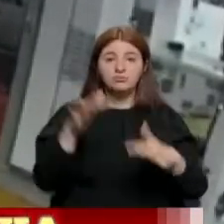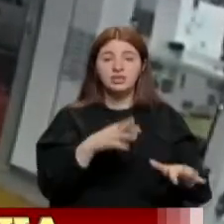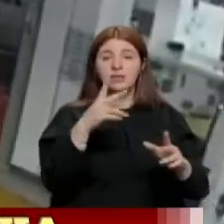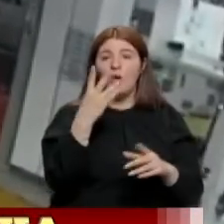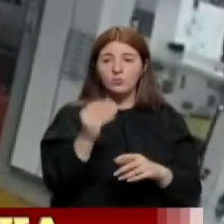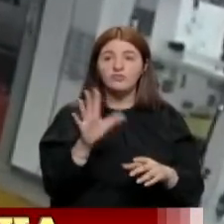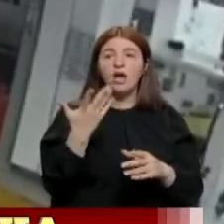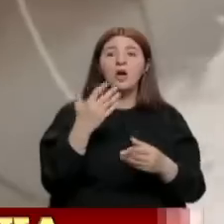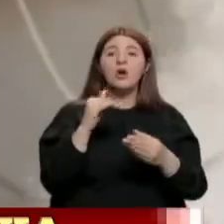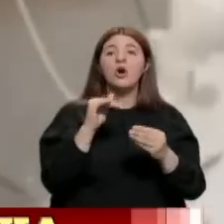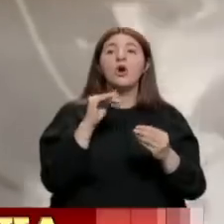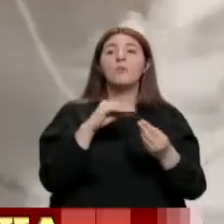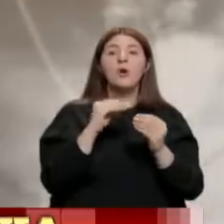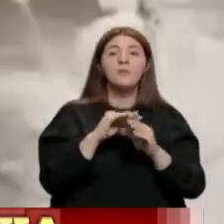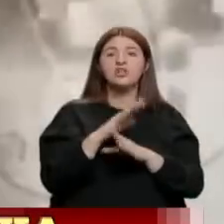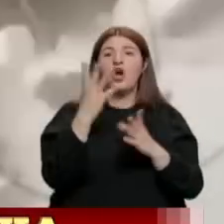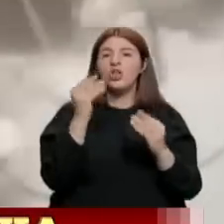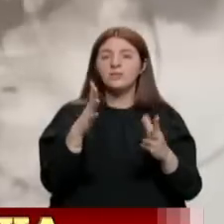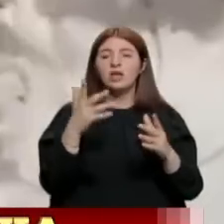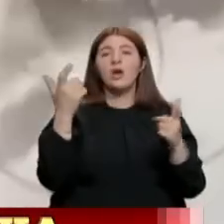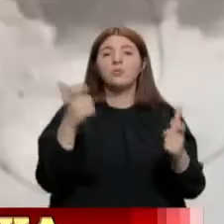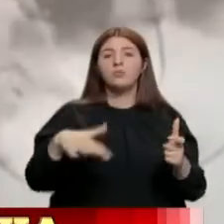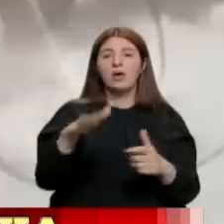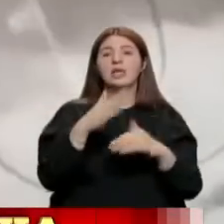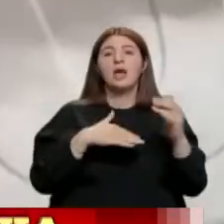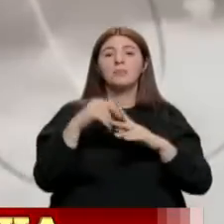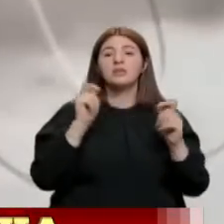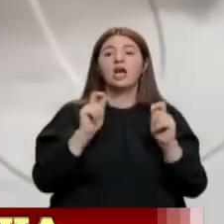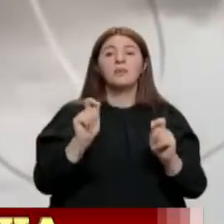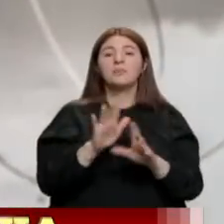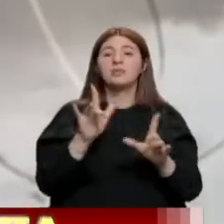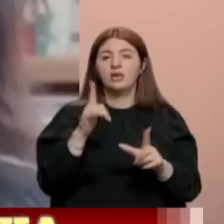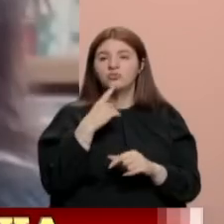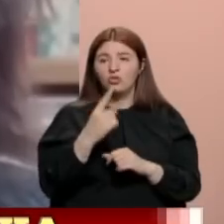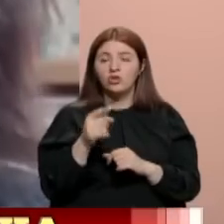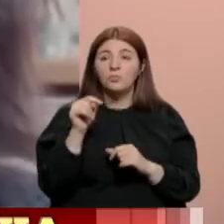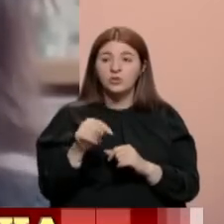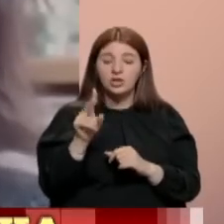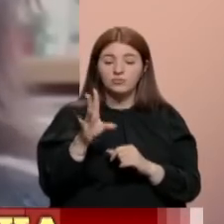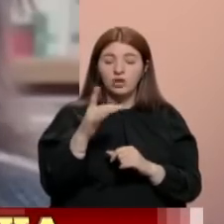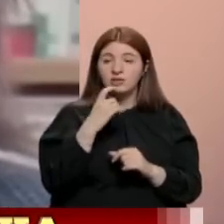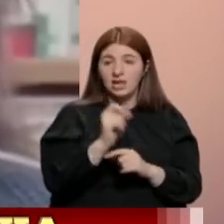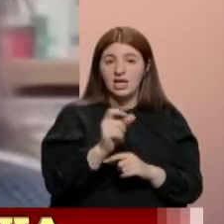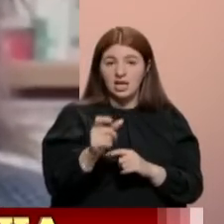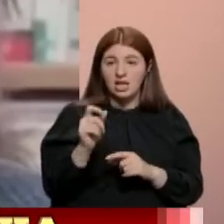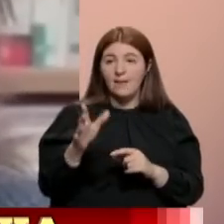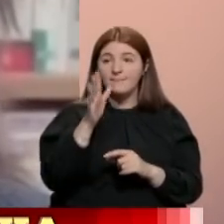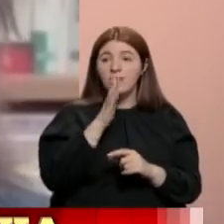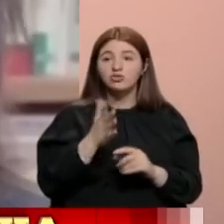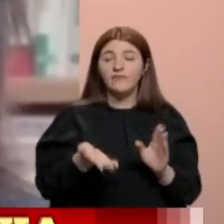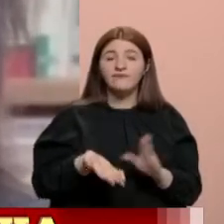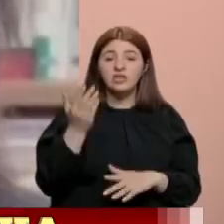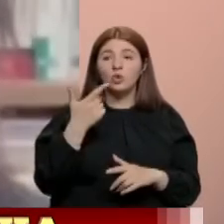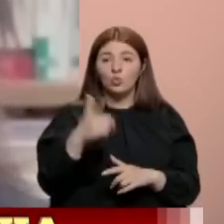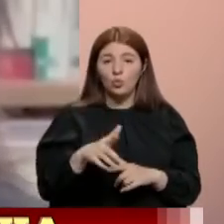kalmış ya da maruz kalma olasılığı bulunan alanlara yapı inşa edilmemesi gerektiğini söyledi. Bugün 24 ilimiz, 500'e